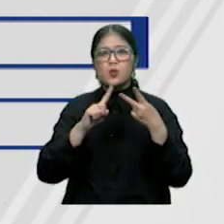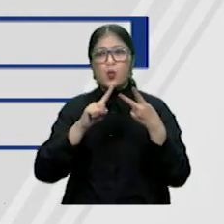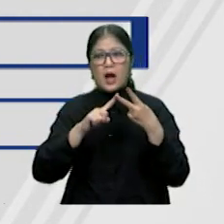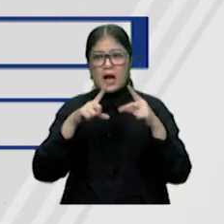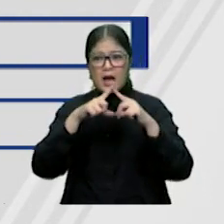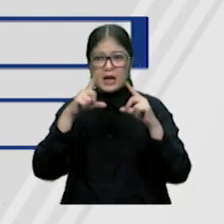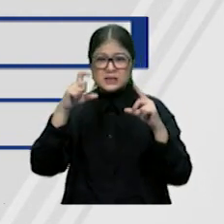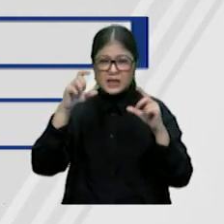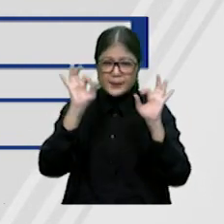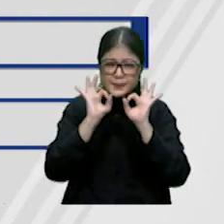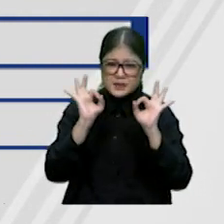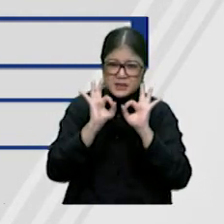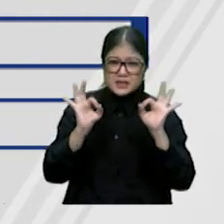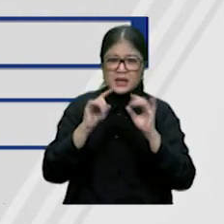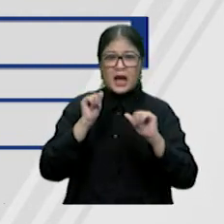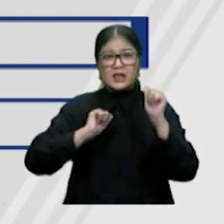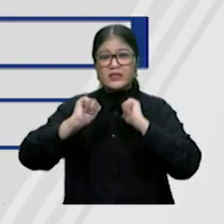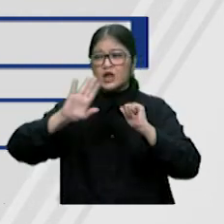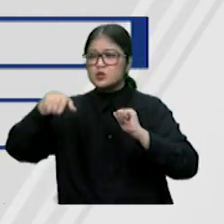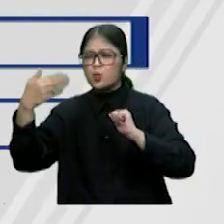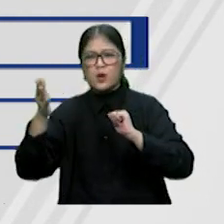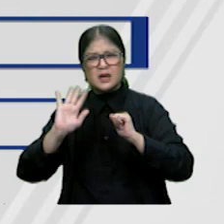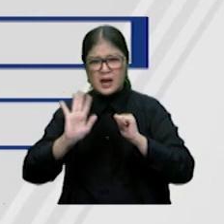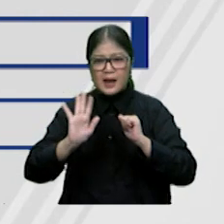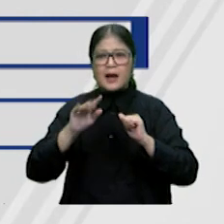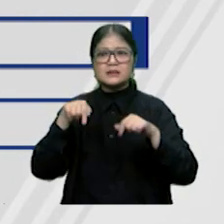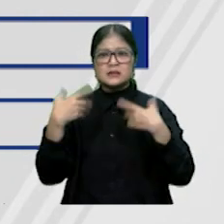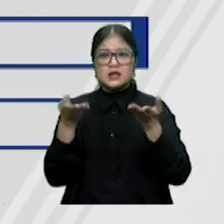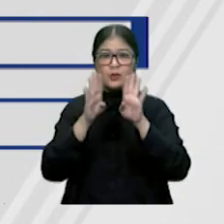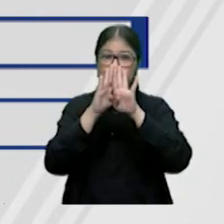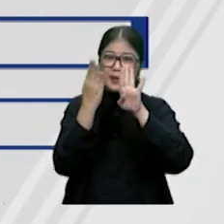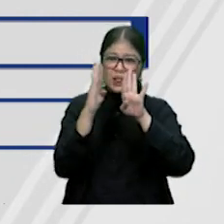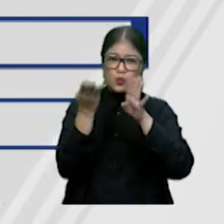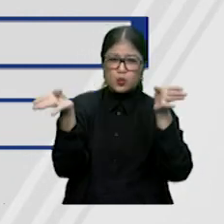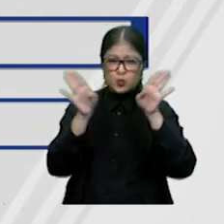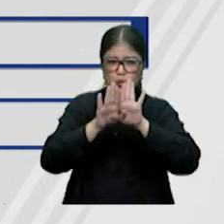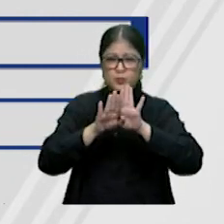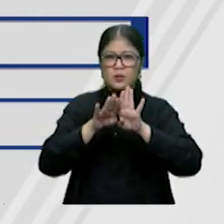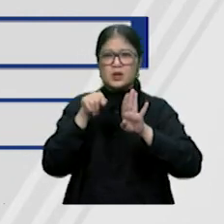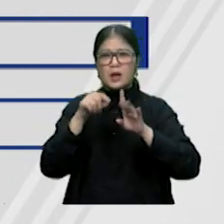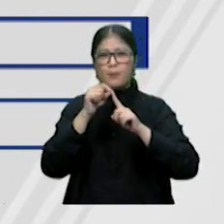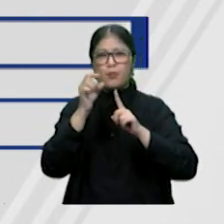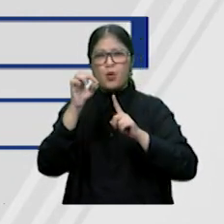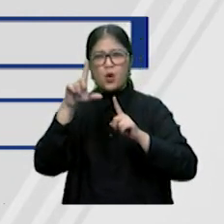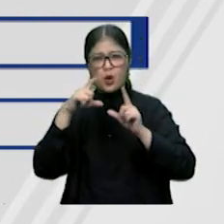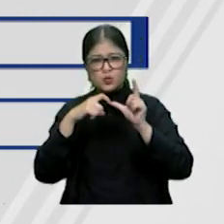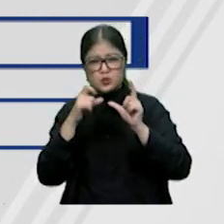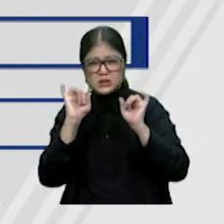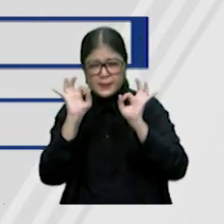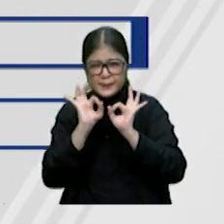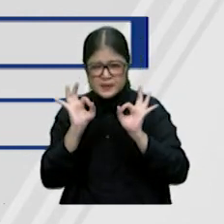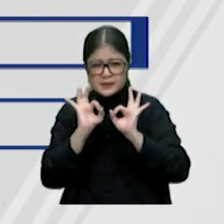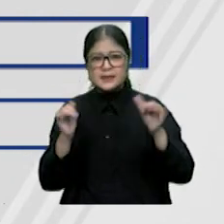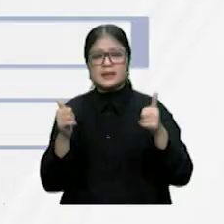mengurangi aktivitas di luar ruangan, menutup ventilasi, menghindari sumber polusi serta menggunakan masker saat polusi udara